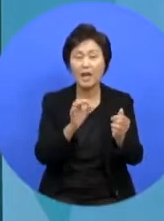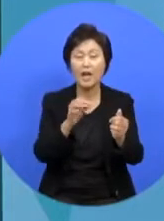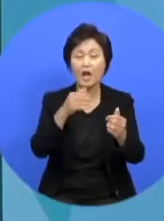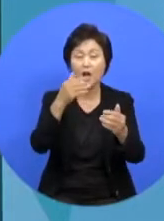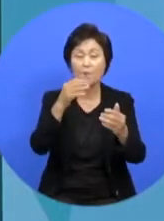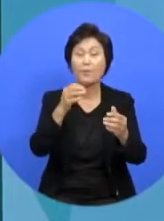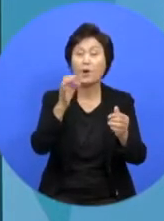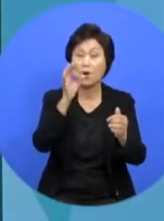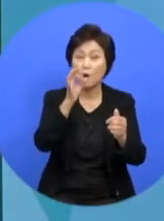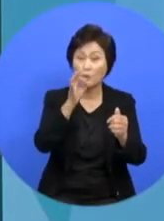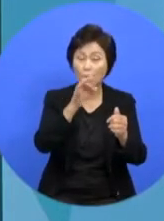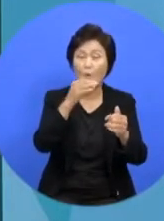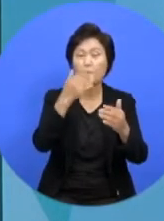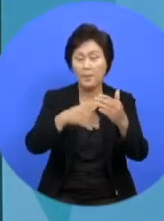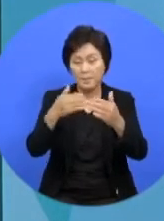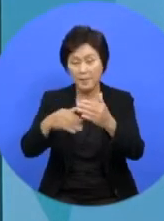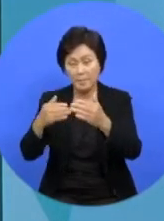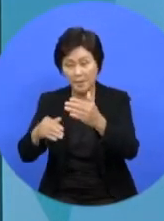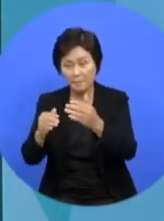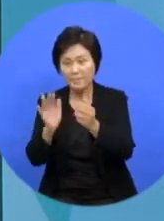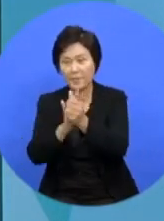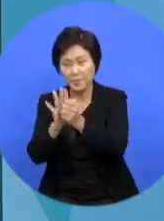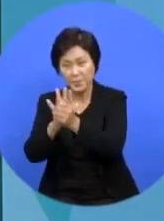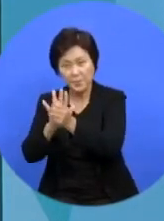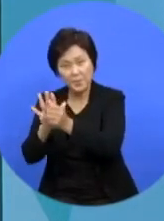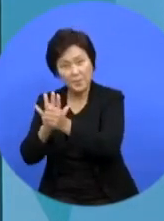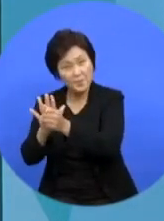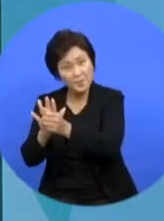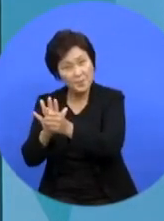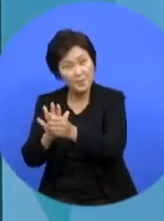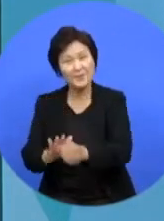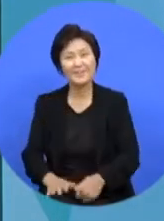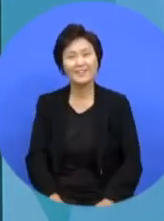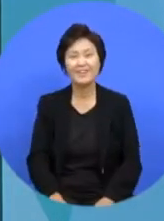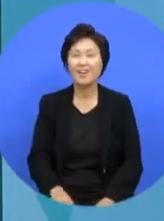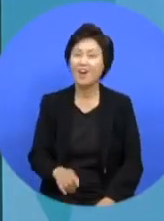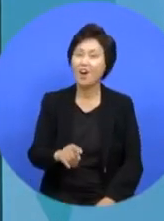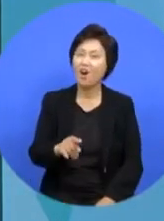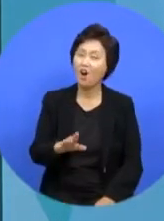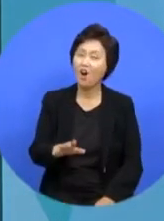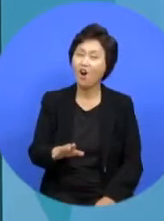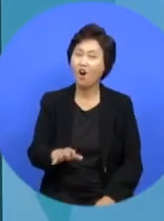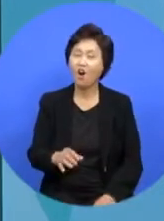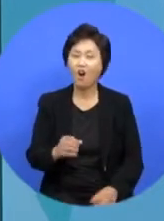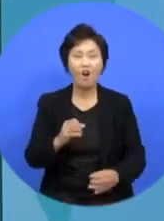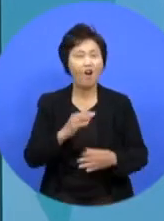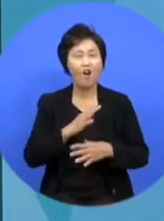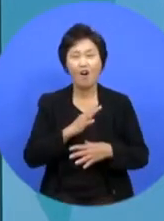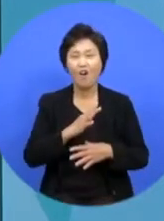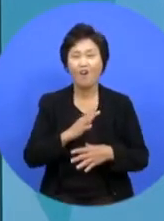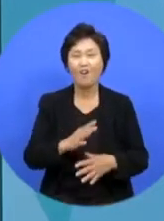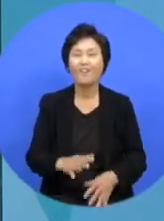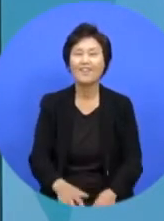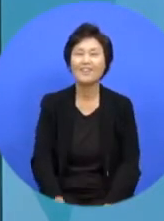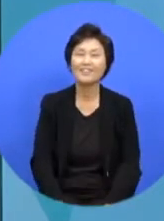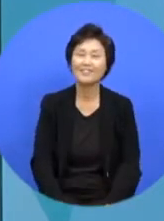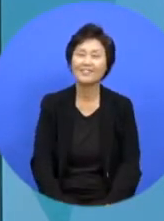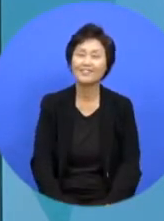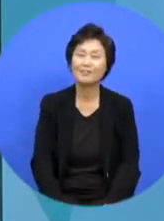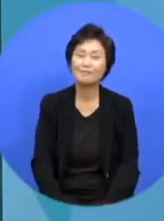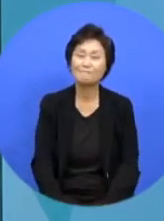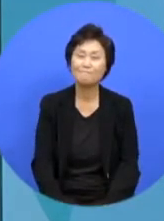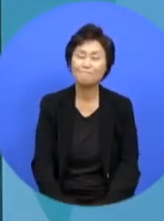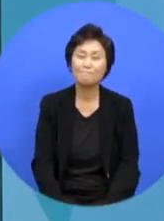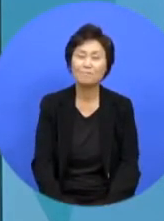이렇게. 이렇게 많이 주고 있습니까? 혜택을 이렇게 많이 주면 여기 귀족 학교인 줄 알았는데 깜짝 놀라시더라고요. 네, 네. 그러니까